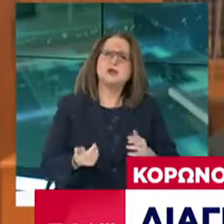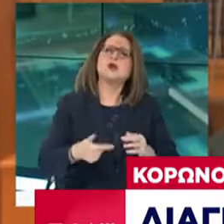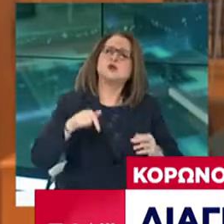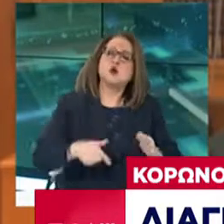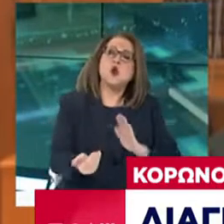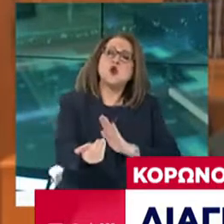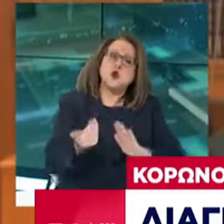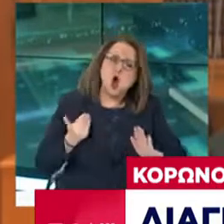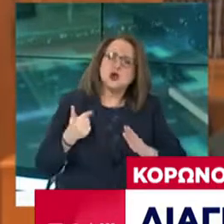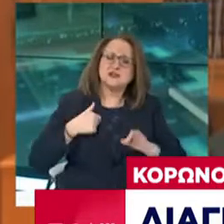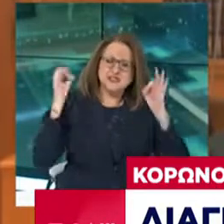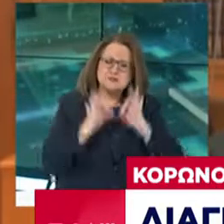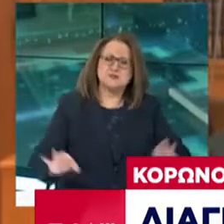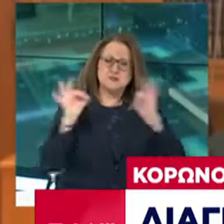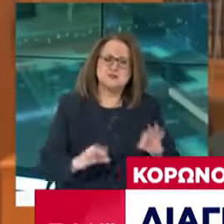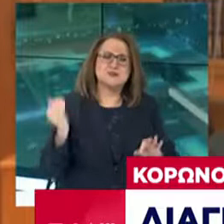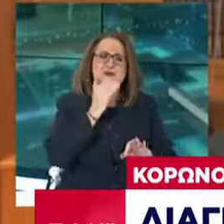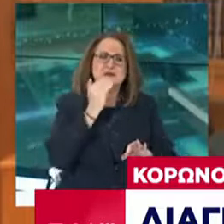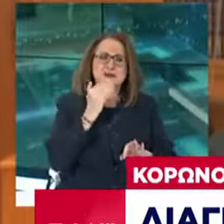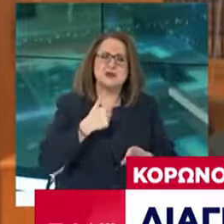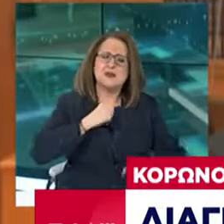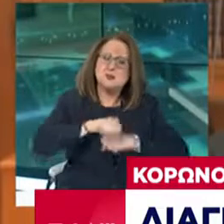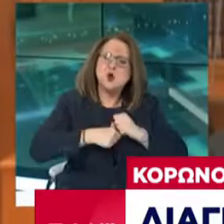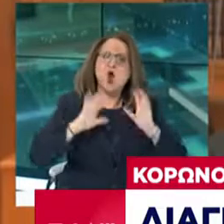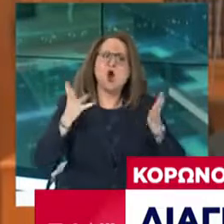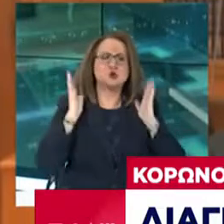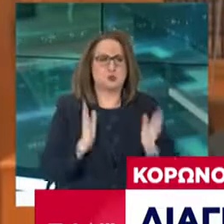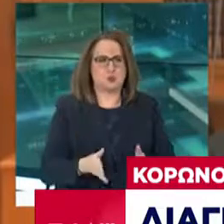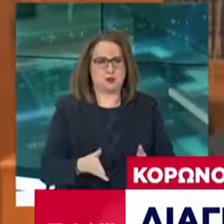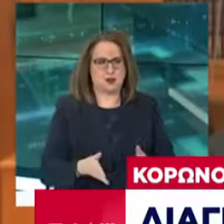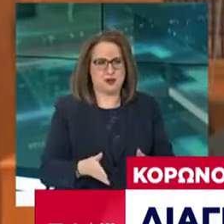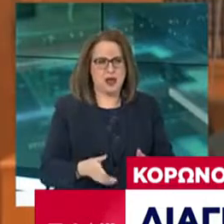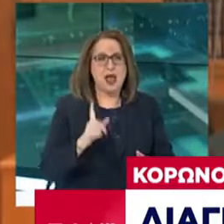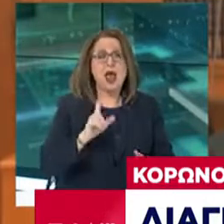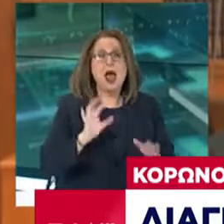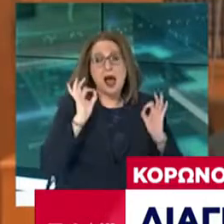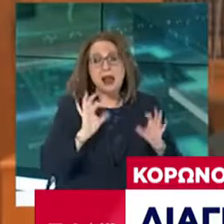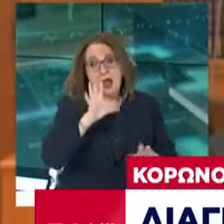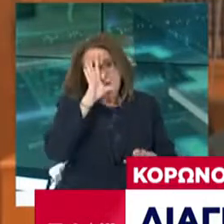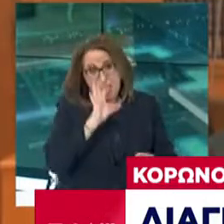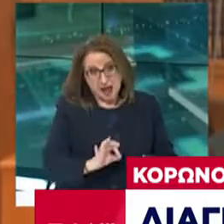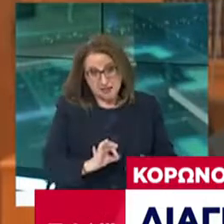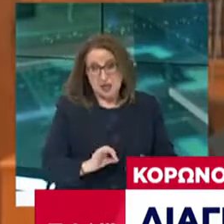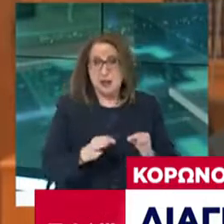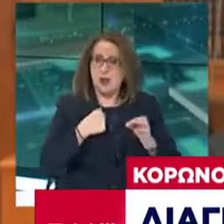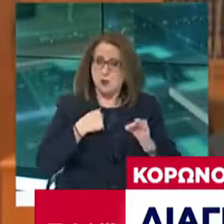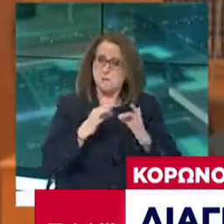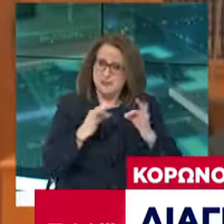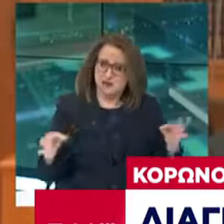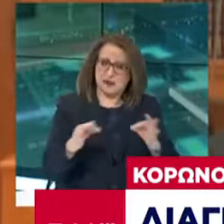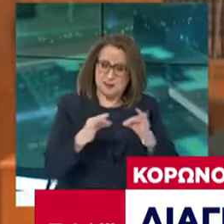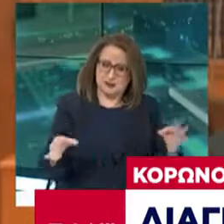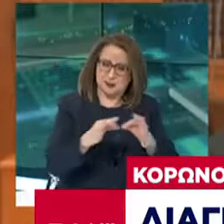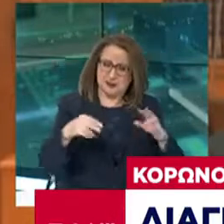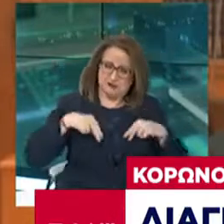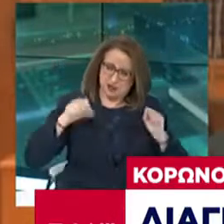χρειάζεται. Πιστέψτε με όμως, κανένα μαζικό μέτρο δεν μπορεί να υποκαταστήσει την ατομική ευθύνη. Και στις